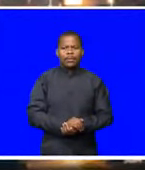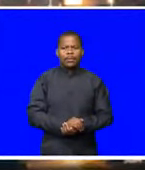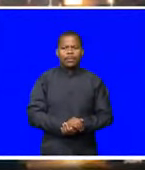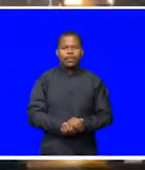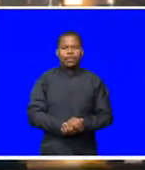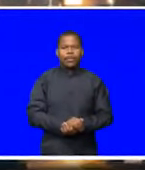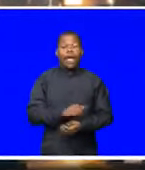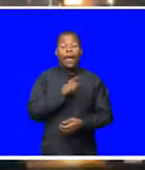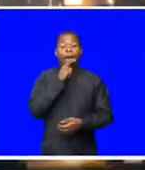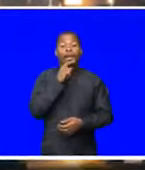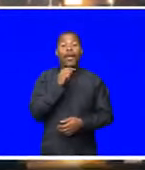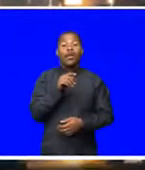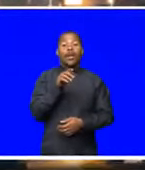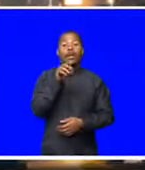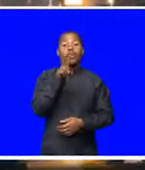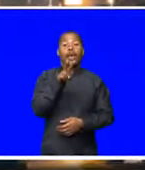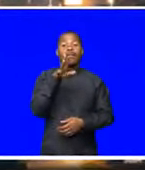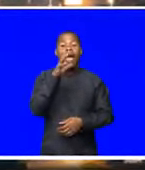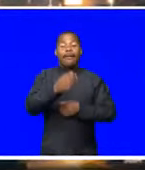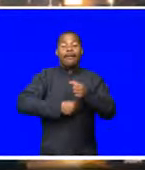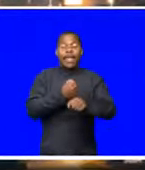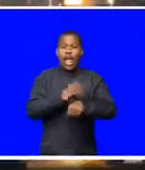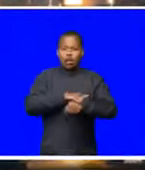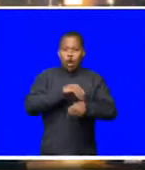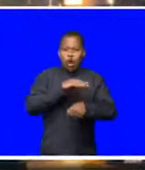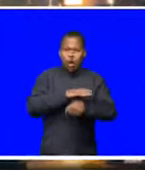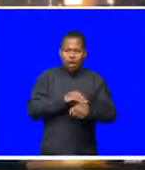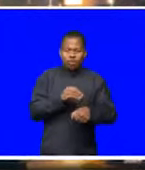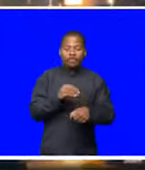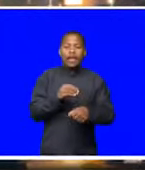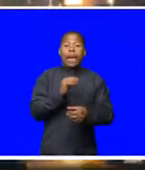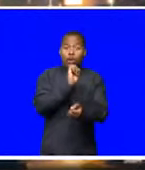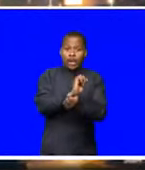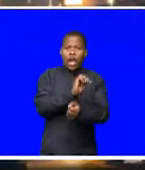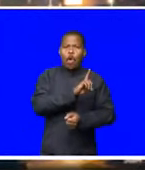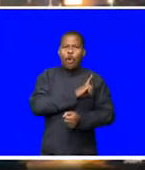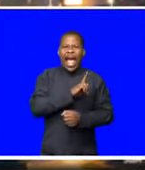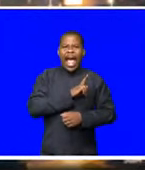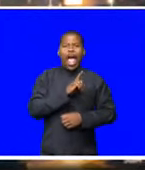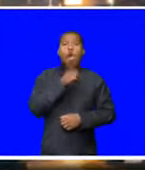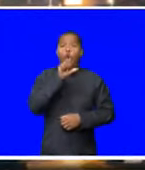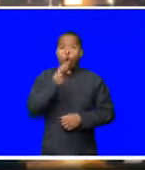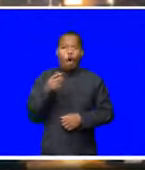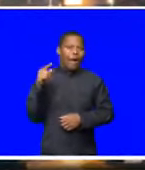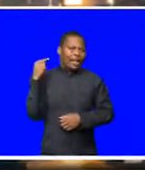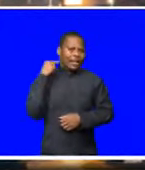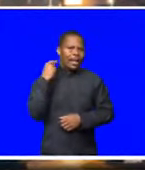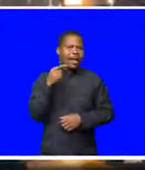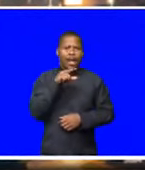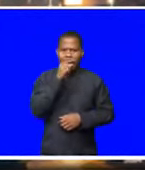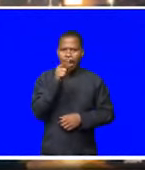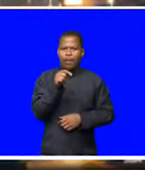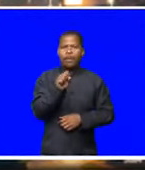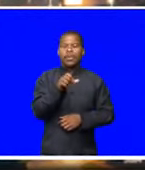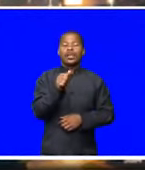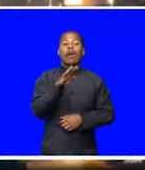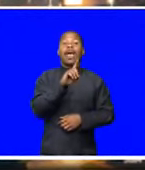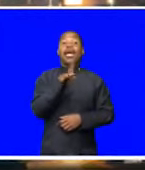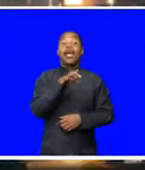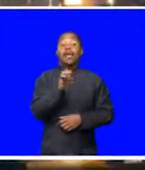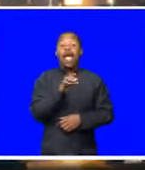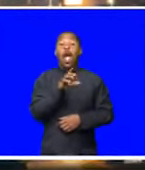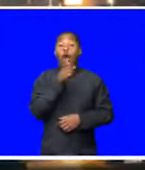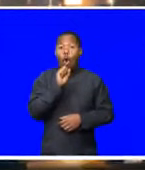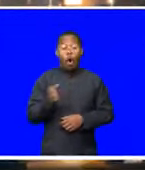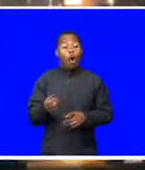lengamashumi lamabili nesihlanu budzala libekwe kebelicala lekubulala ngesibuku. Gogo Fikile Juliet Tsabetse lineminyaka lengamashumi